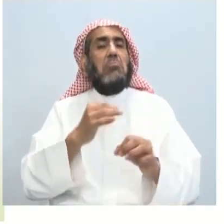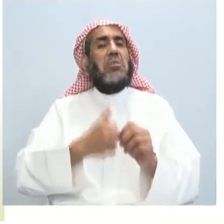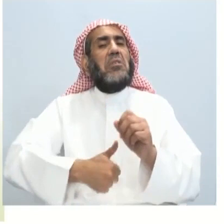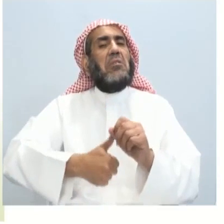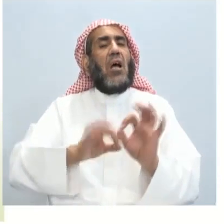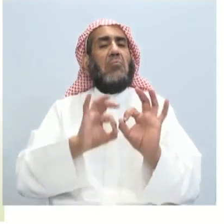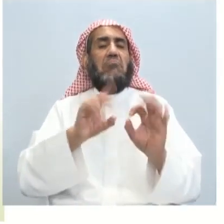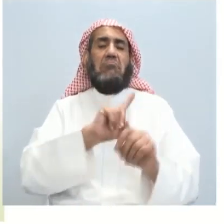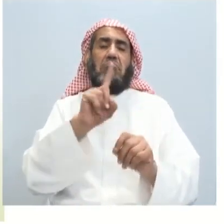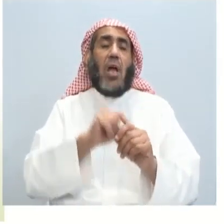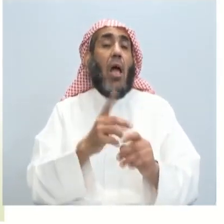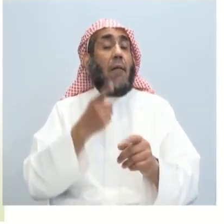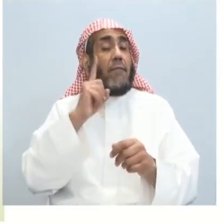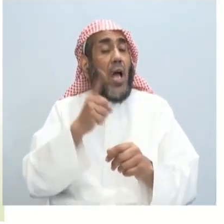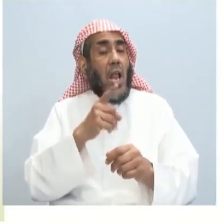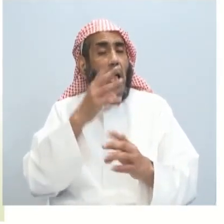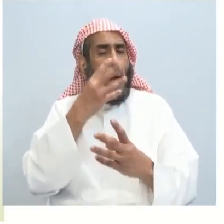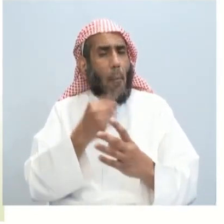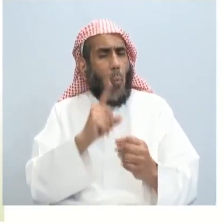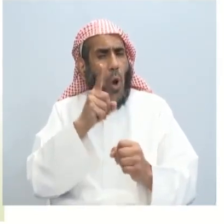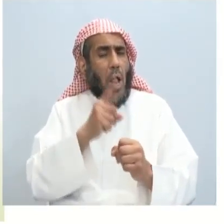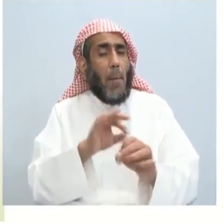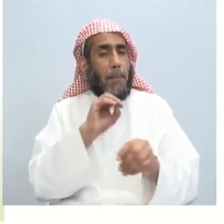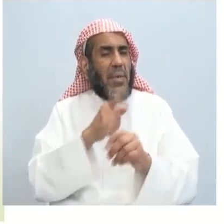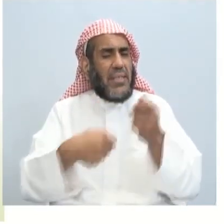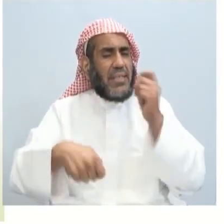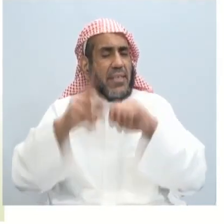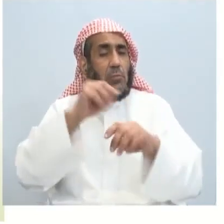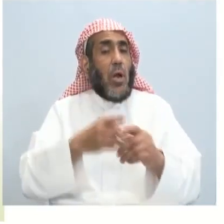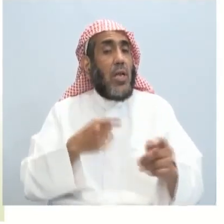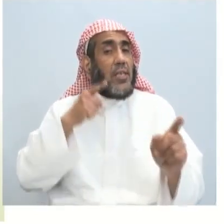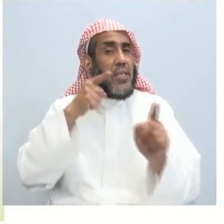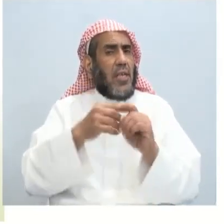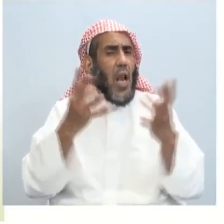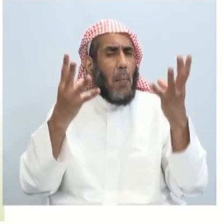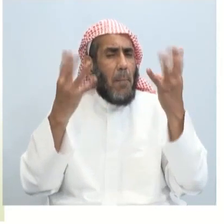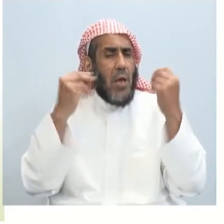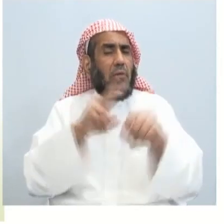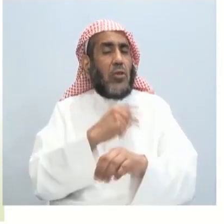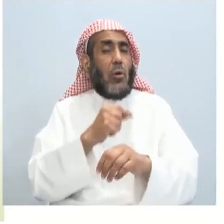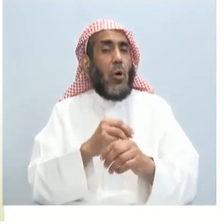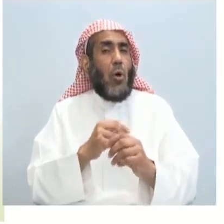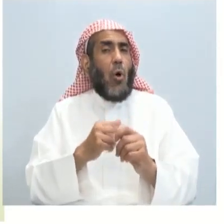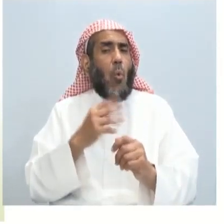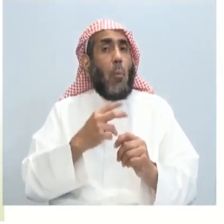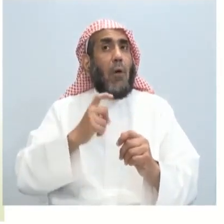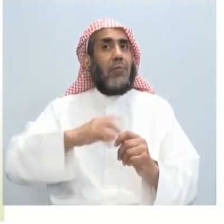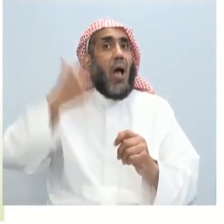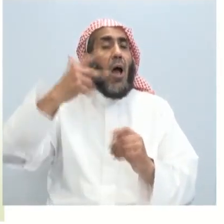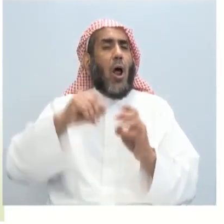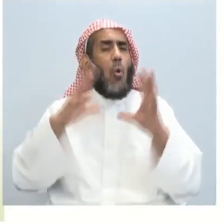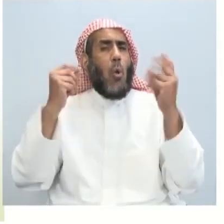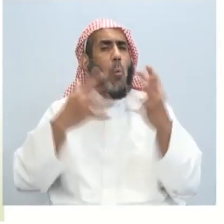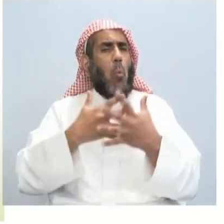ان فعليك يا بني بالتجربه لتصل الى المعرفه و وما افتخر العلماء